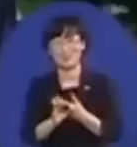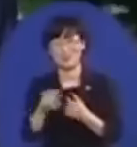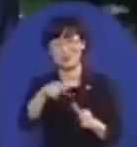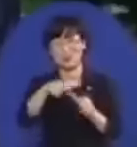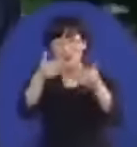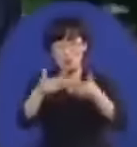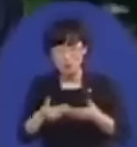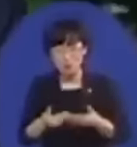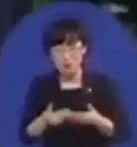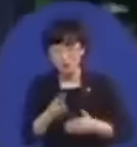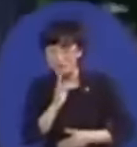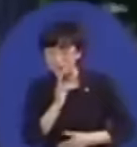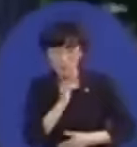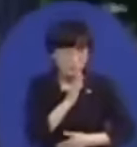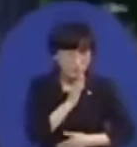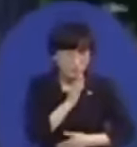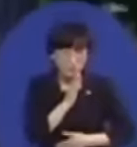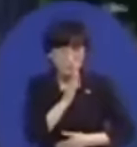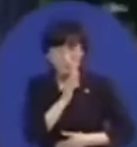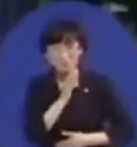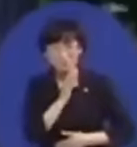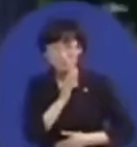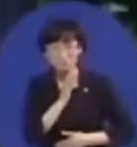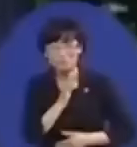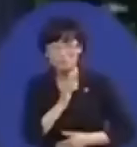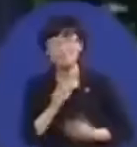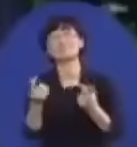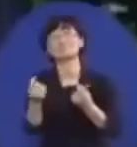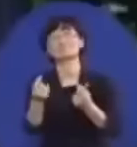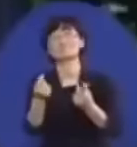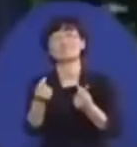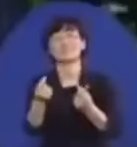구원을 받는다고 하는데 그러냐 그래요. 기독교